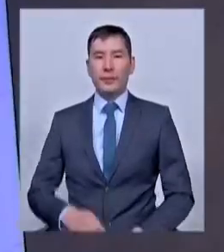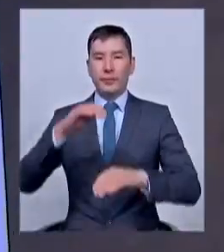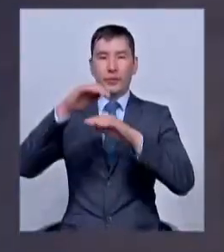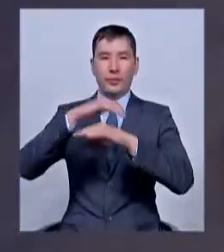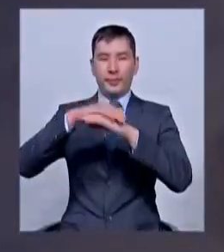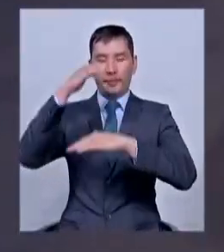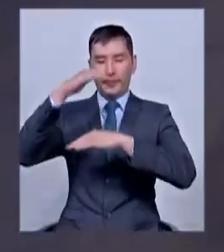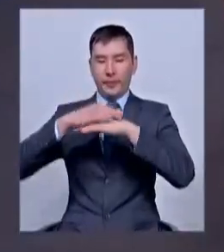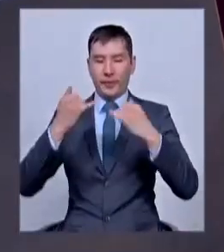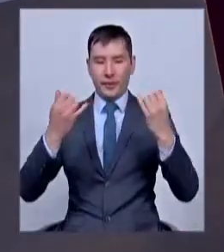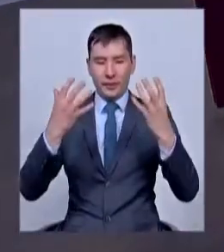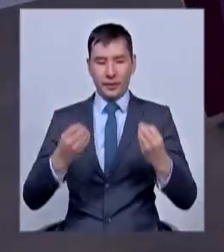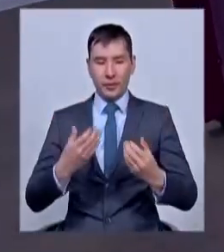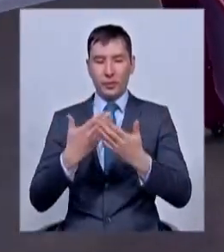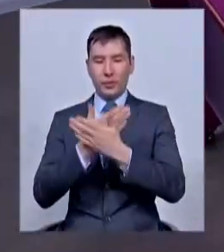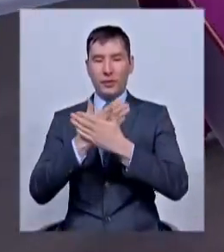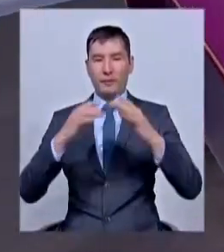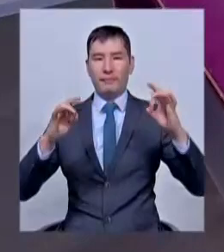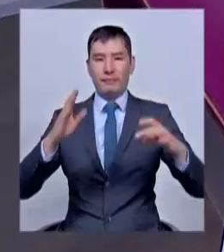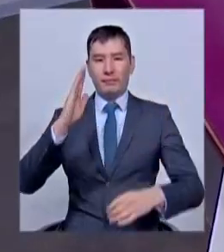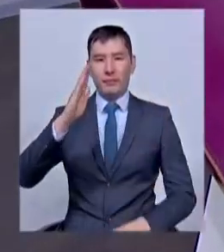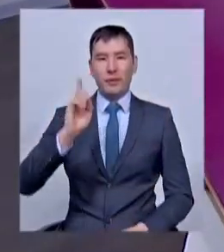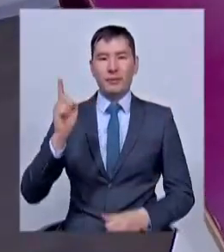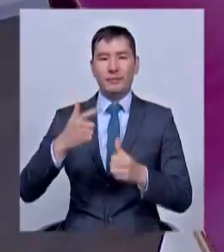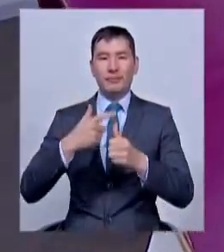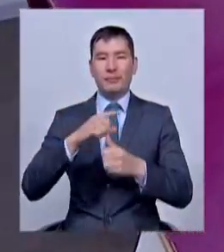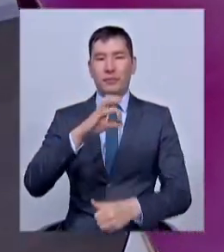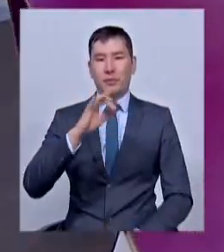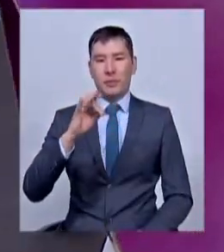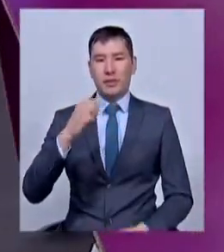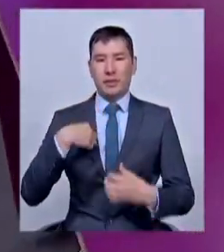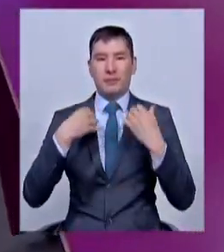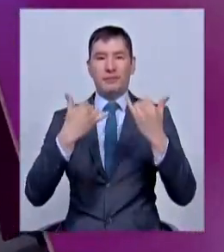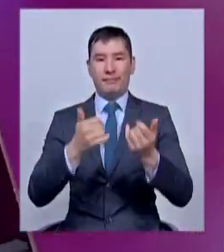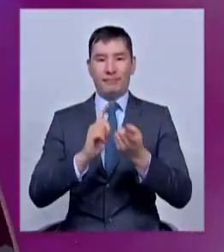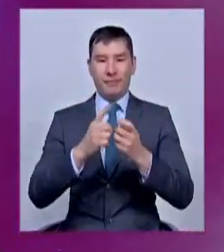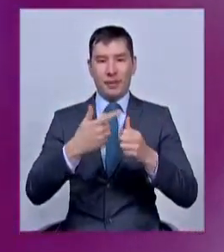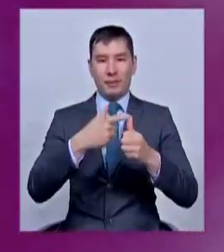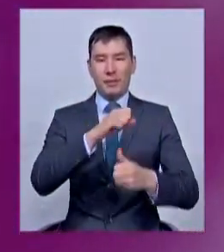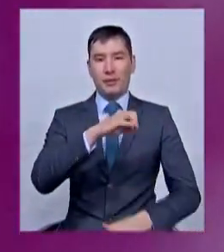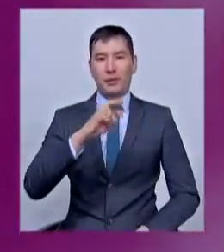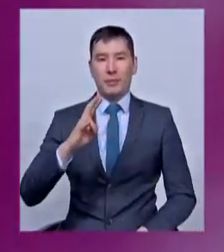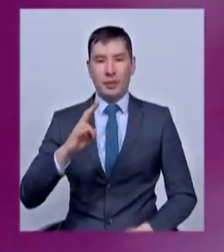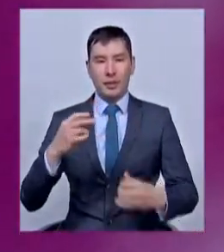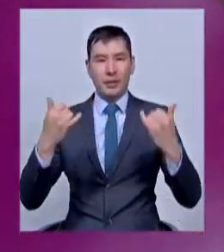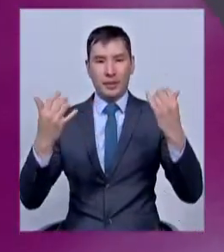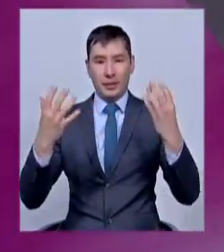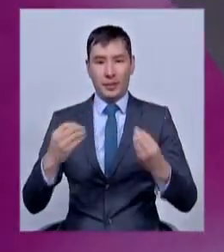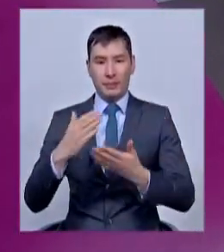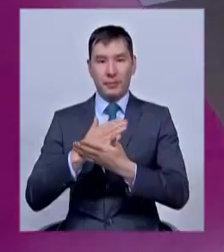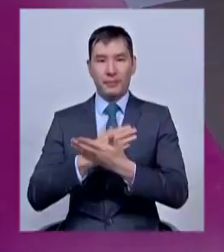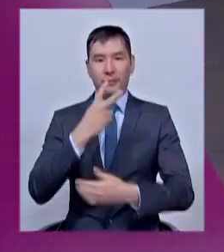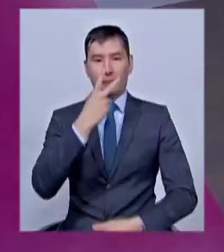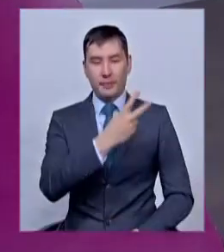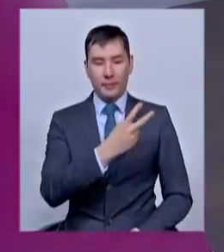Ассаламу алейкум, ардақты әлеумет. Алматы арнасының тікелей эфирінде қорытынды жаңалықтар. Студияда мен Өмір Әнуарбек және әріптесім Амангелді Ғолманов.